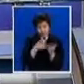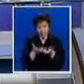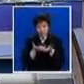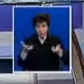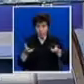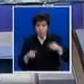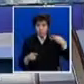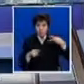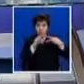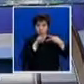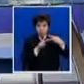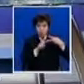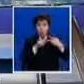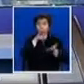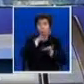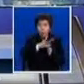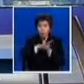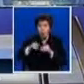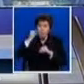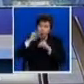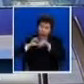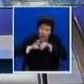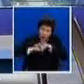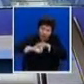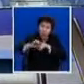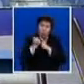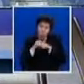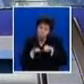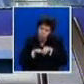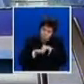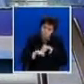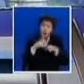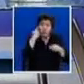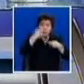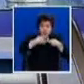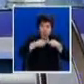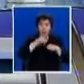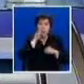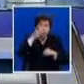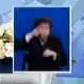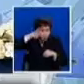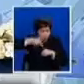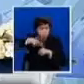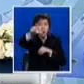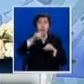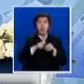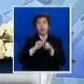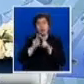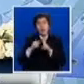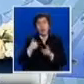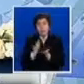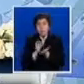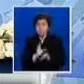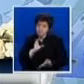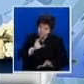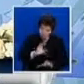แน่นอนโรงเรียนไหนที่อยู่ในพื้นที่ที่ห่างไกลการคมนาคมไม่สะดวกอยู่ในแหล่งทุรกันดารนั้นเราคงจำเป็นจะต้องทุ่มเททรัพยากรเพิ่ม